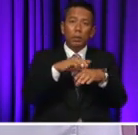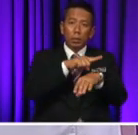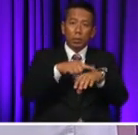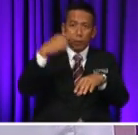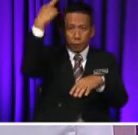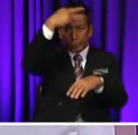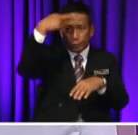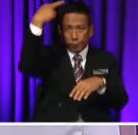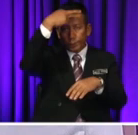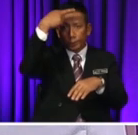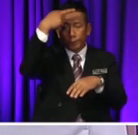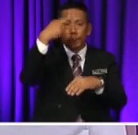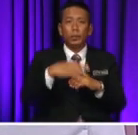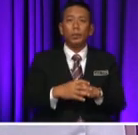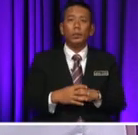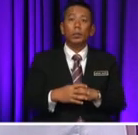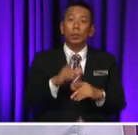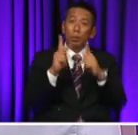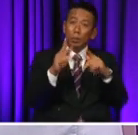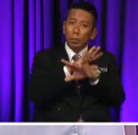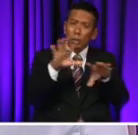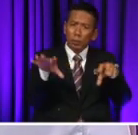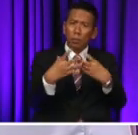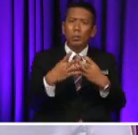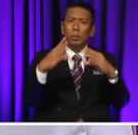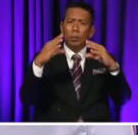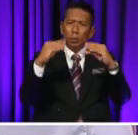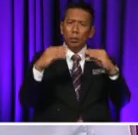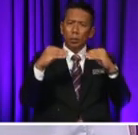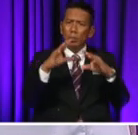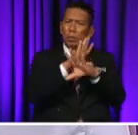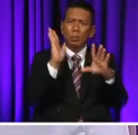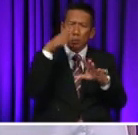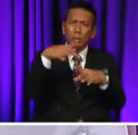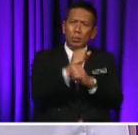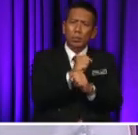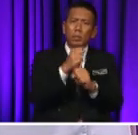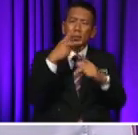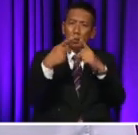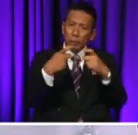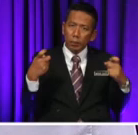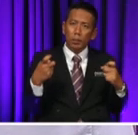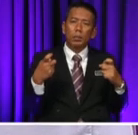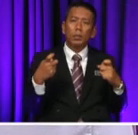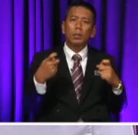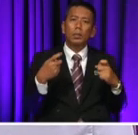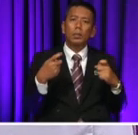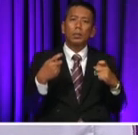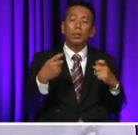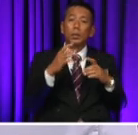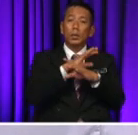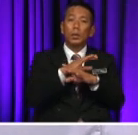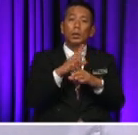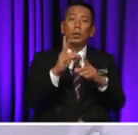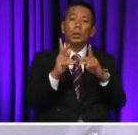sahabat dimana syurohi kalau kita tak buat Syura kita tidak akan dapat satu kata putus ah kita buat jawaban kita buat